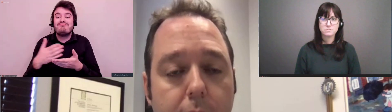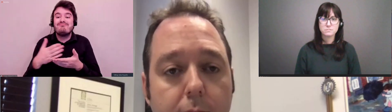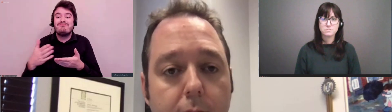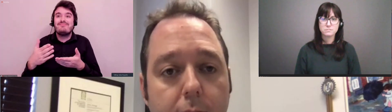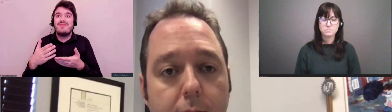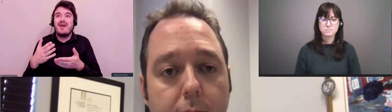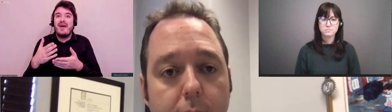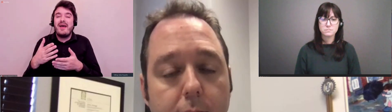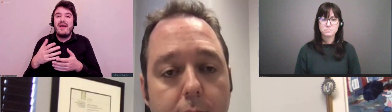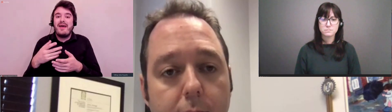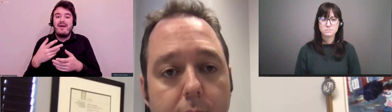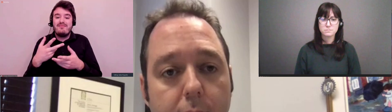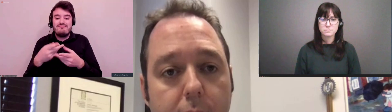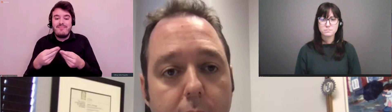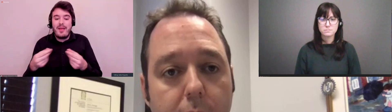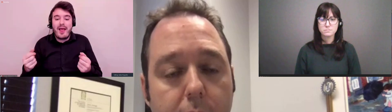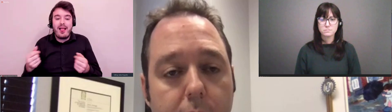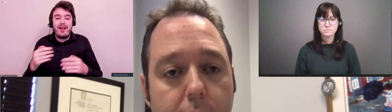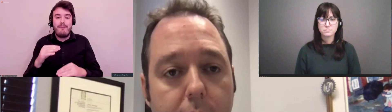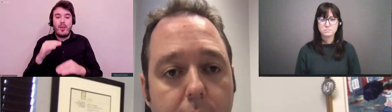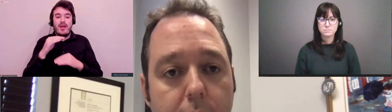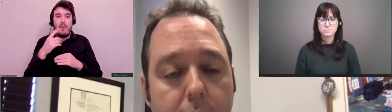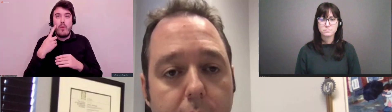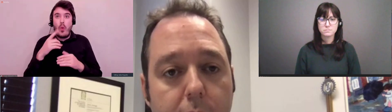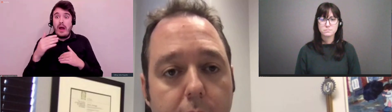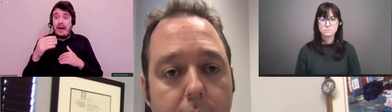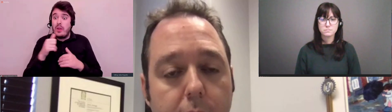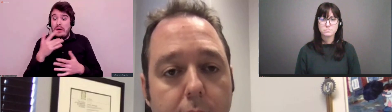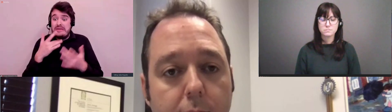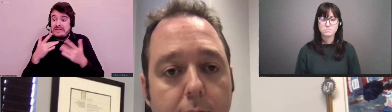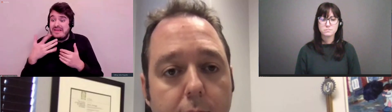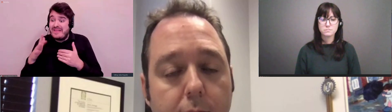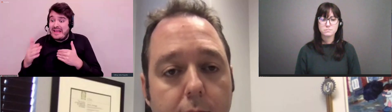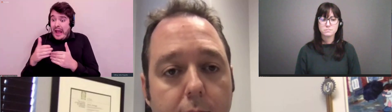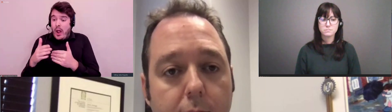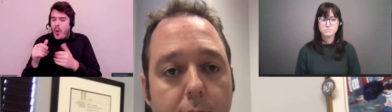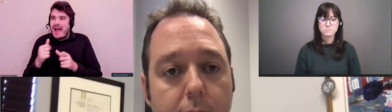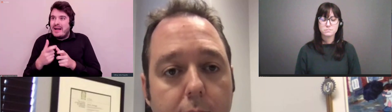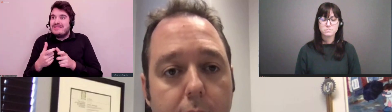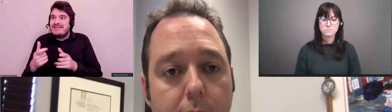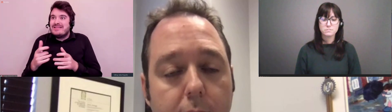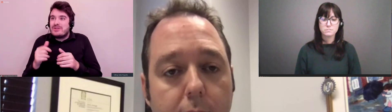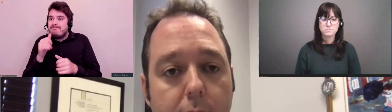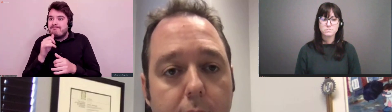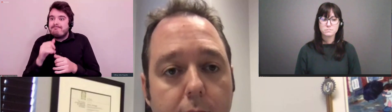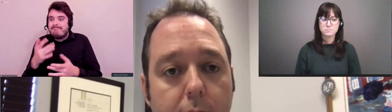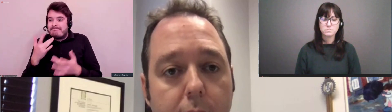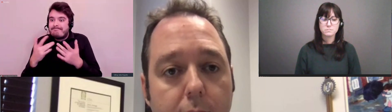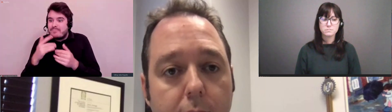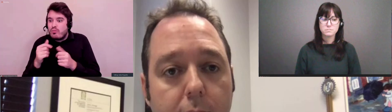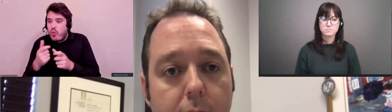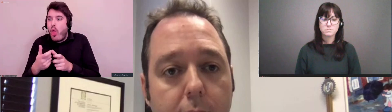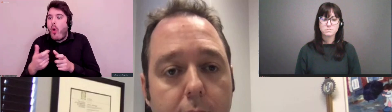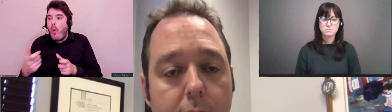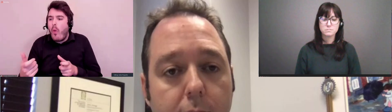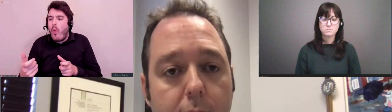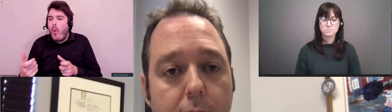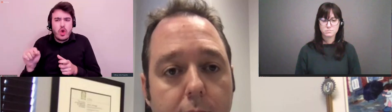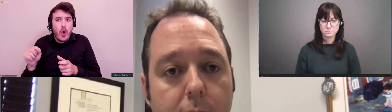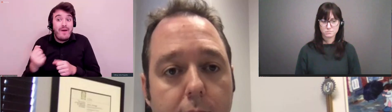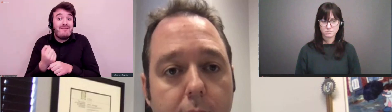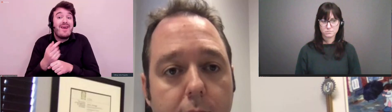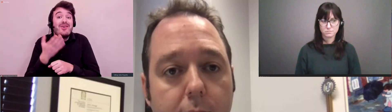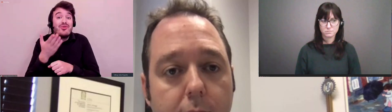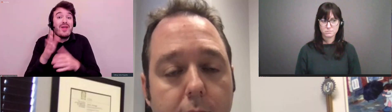durée de notre stock de matériel de protection puisse avoir un impact sur